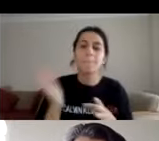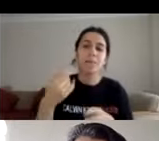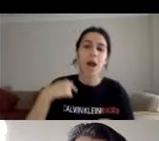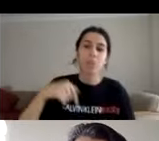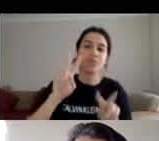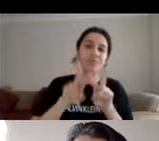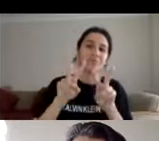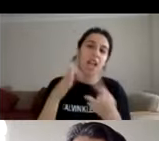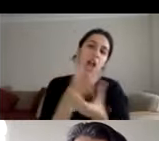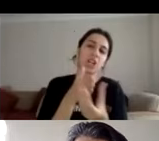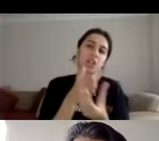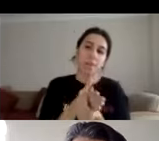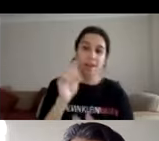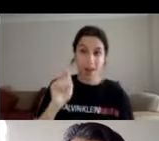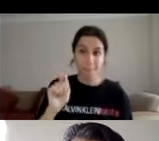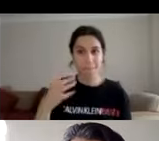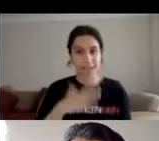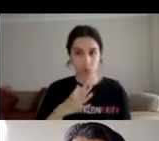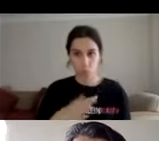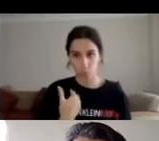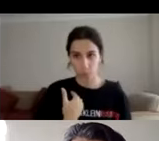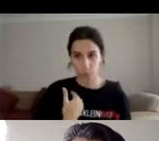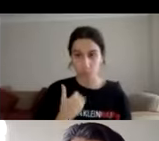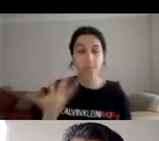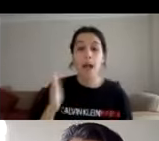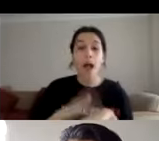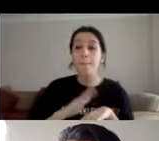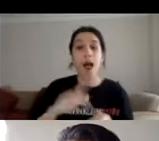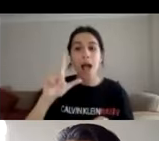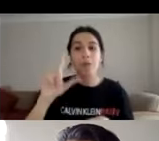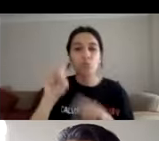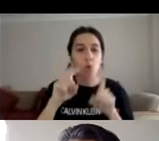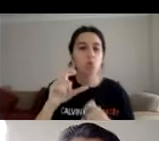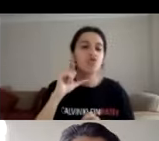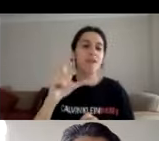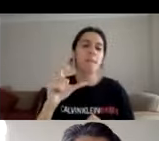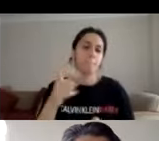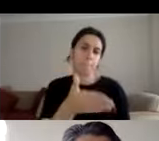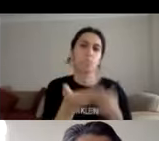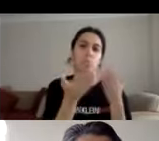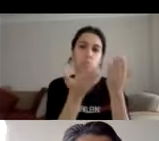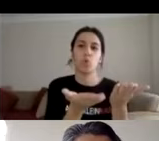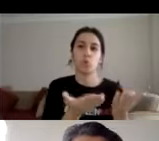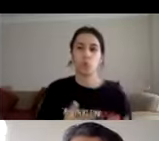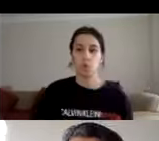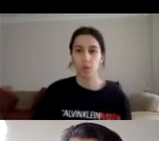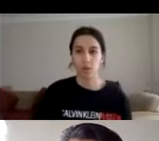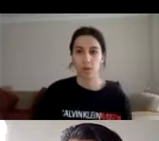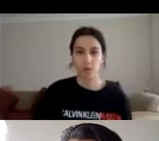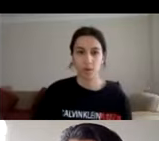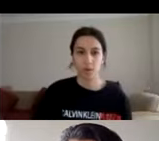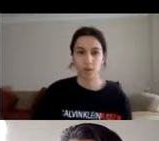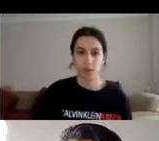sitemi erişilebilir hale getirmek istiyorum. Ne yapmam gerek? Sorusunun cevabı açık. Açık kaynak, işte WCAG